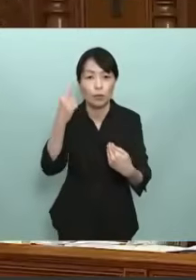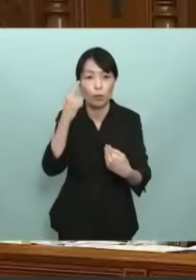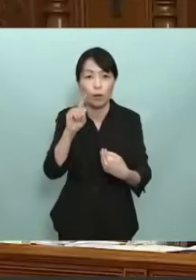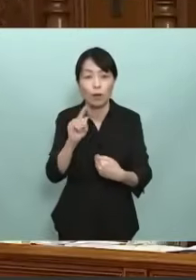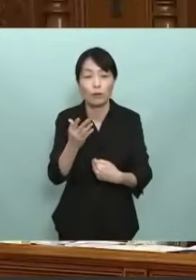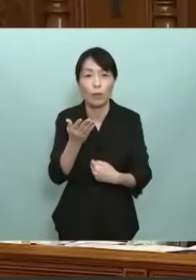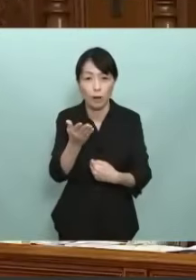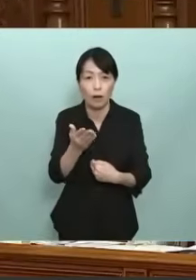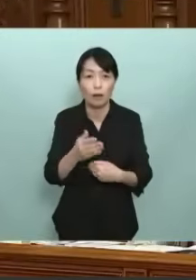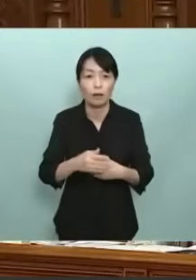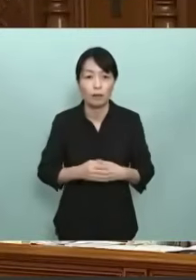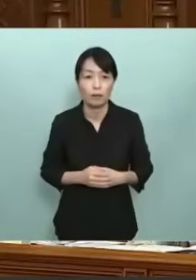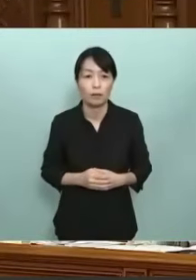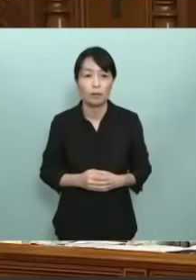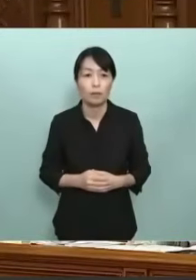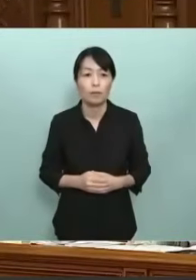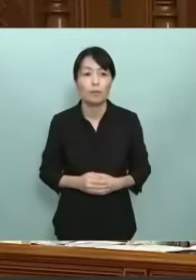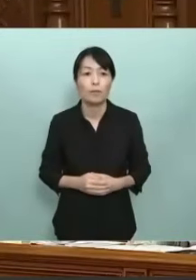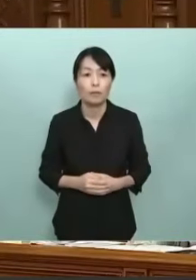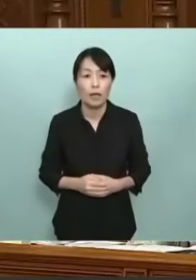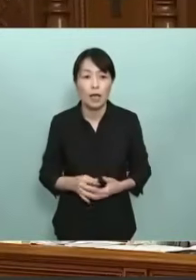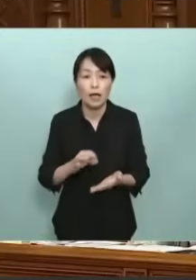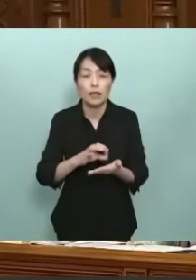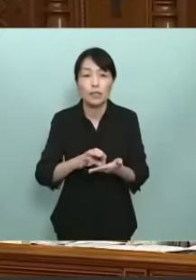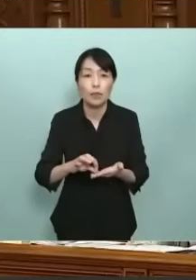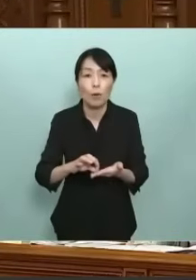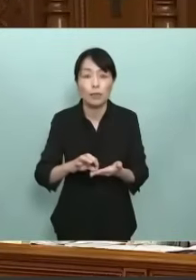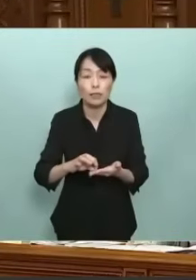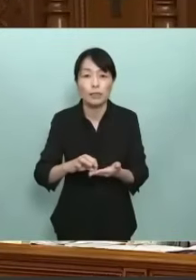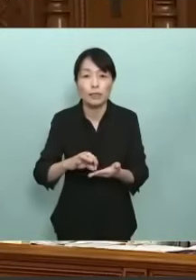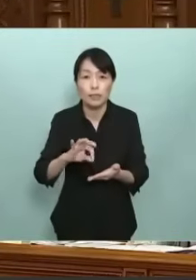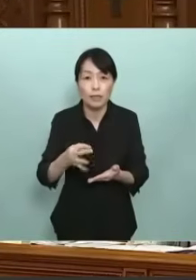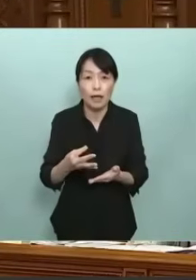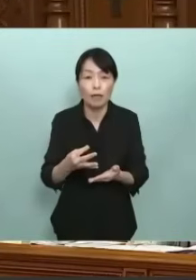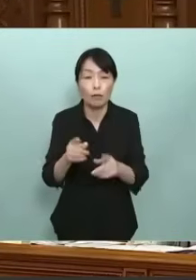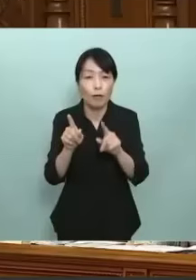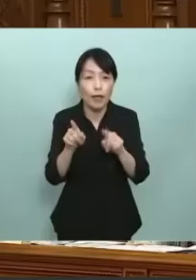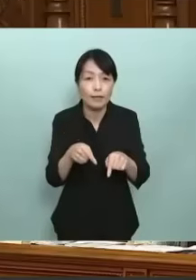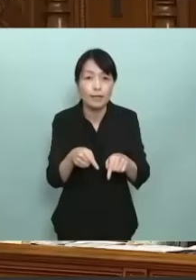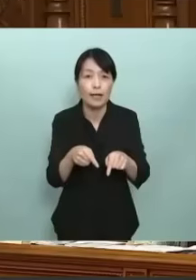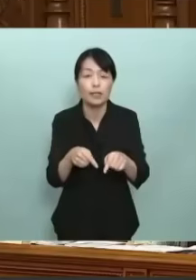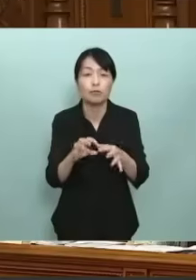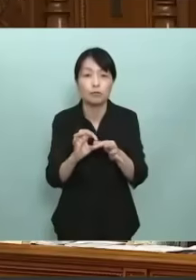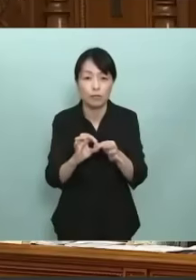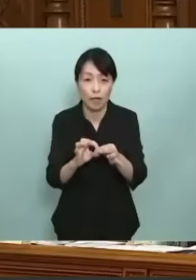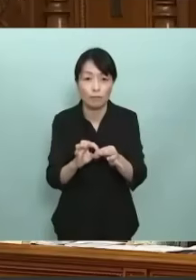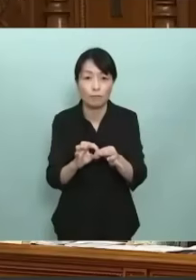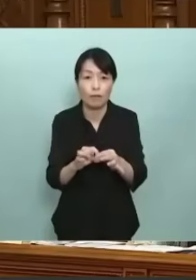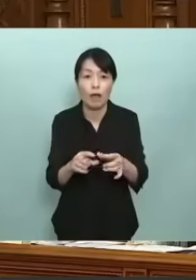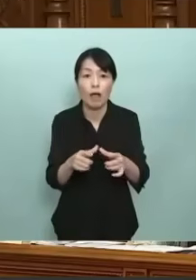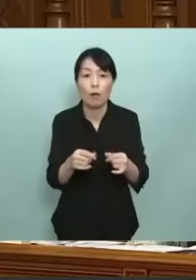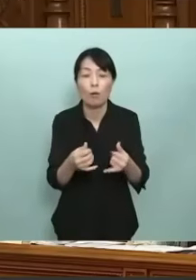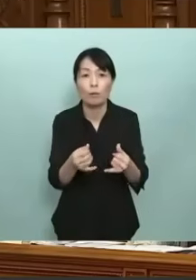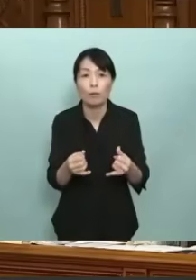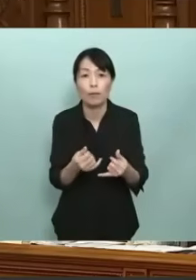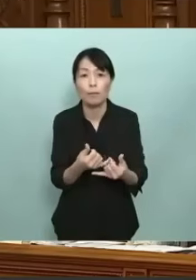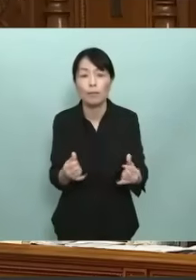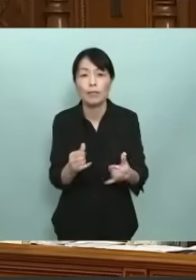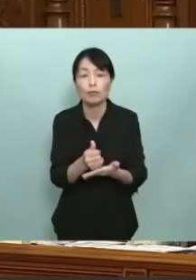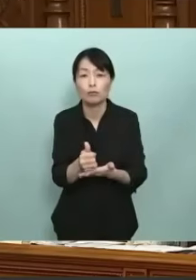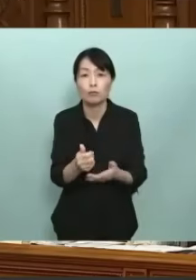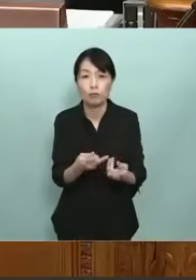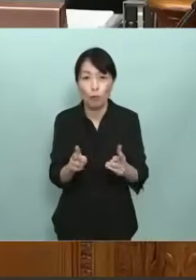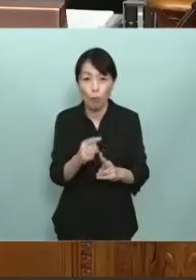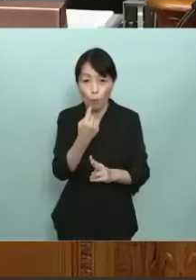答弁を求めます消費税減税についてお伺えします国民民主党は実質賃金